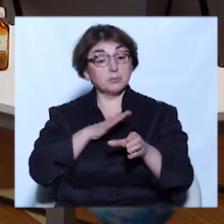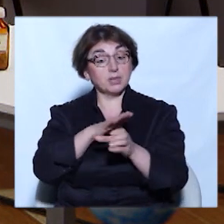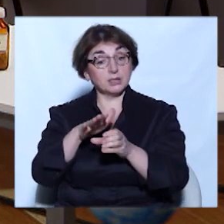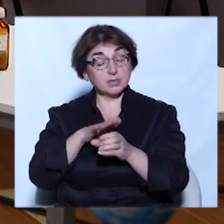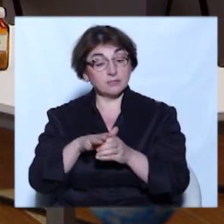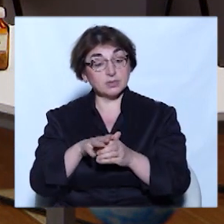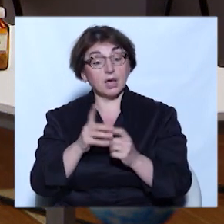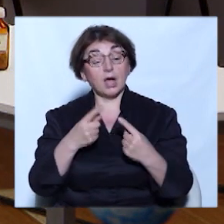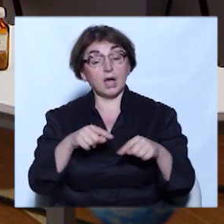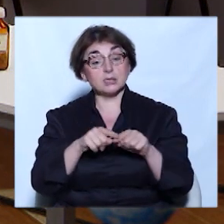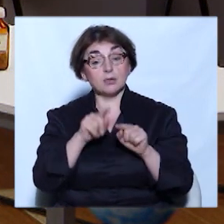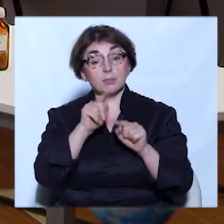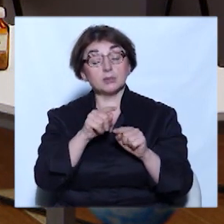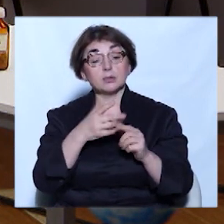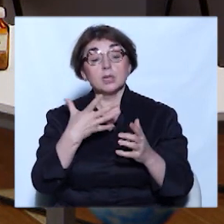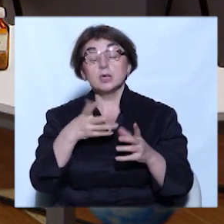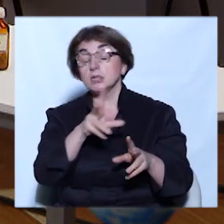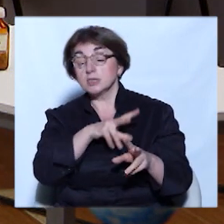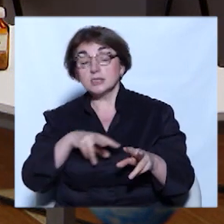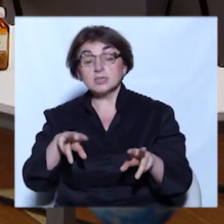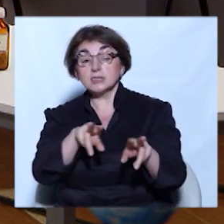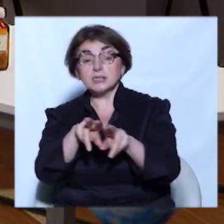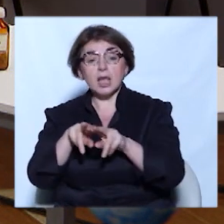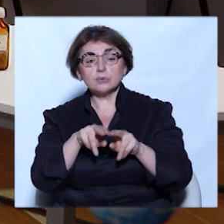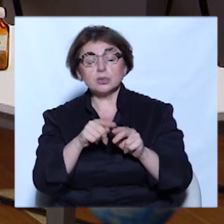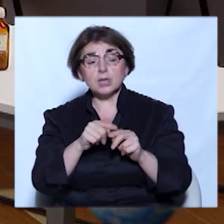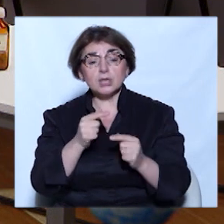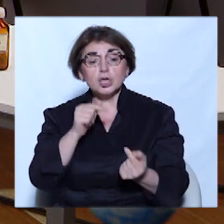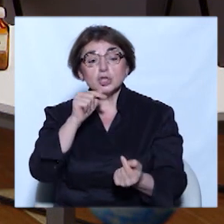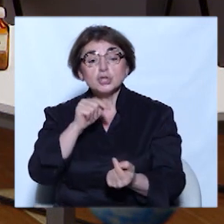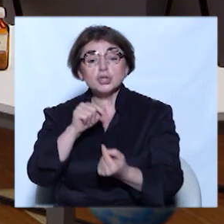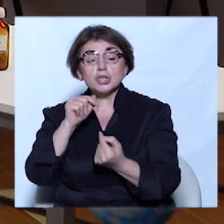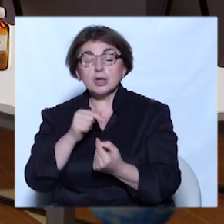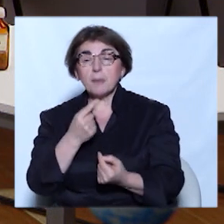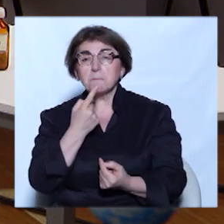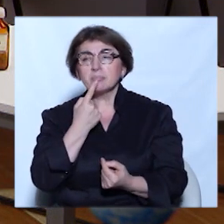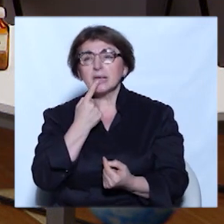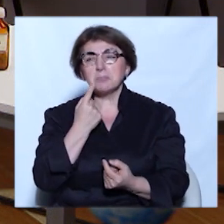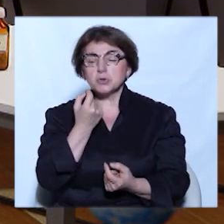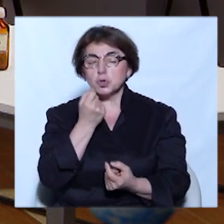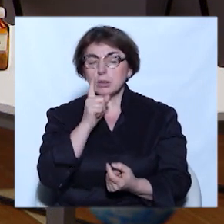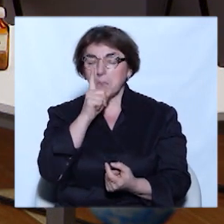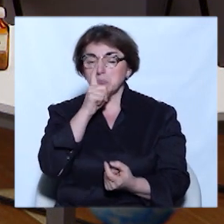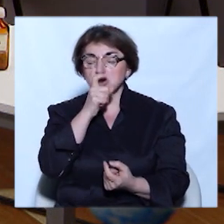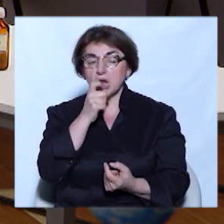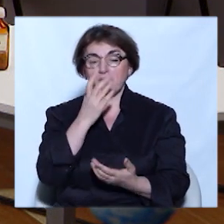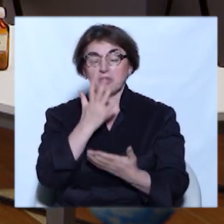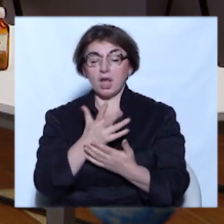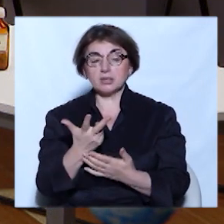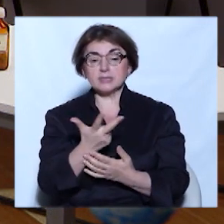სავსე, ასევე მათ აქვს საერთო ის, რომ შესაბამისად მომჟავო გემო დაკრავს ამ